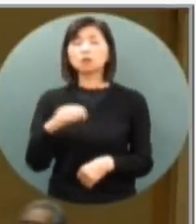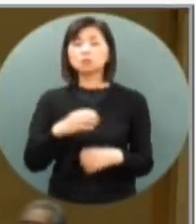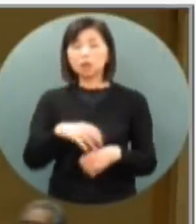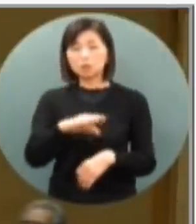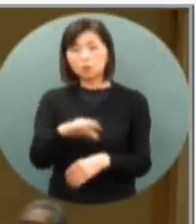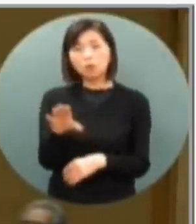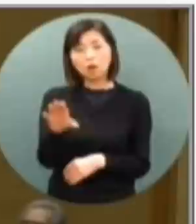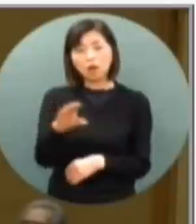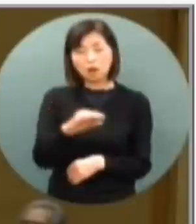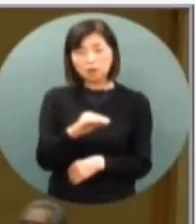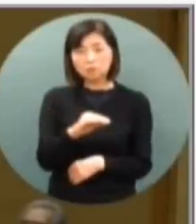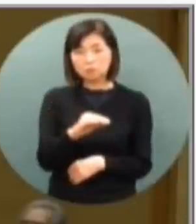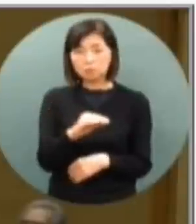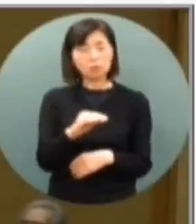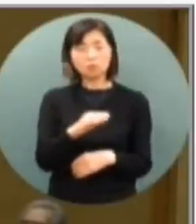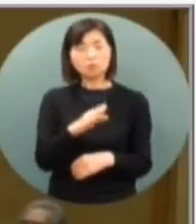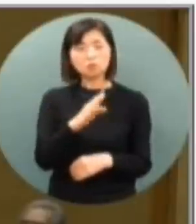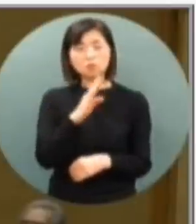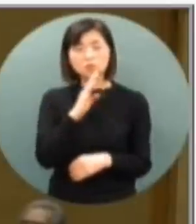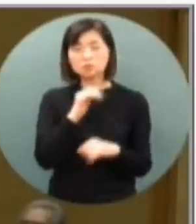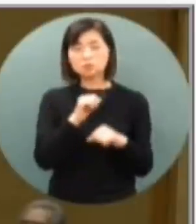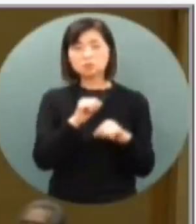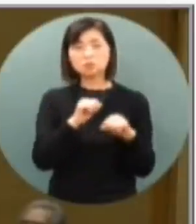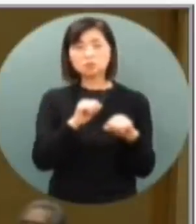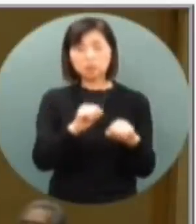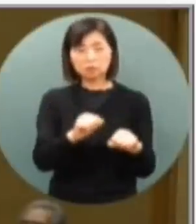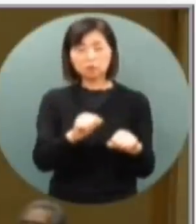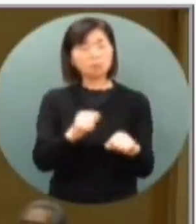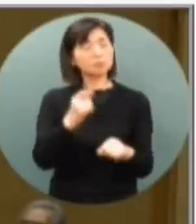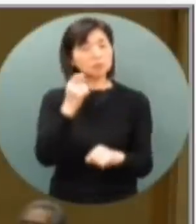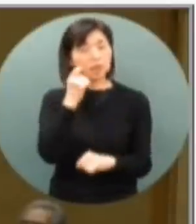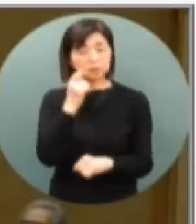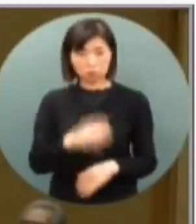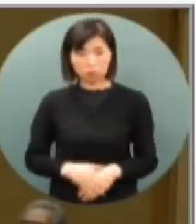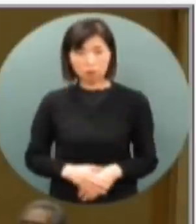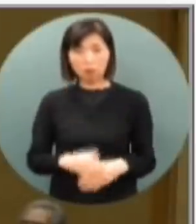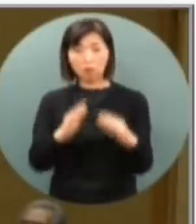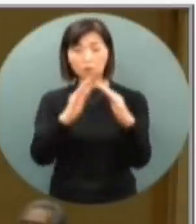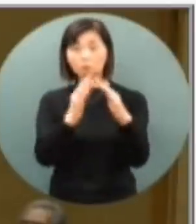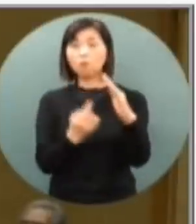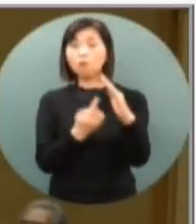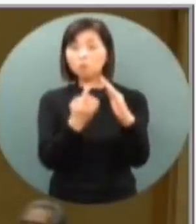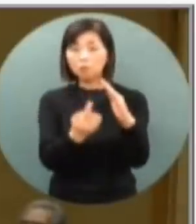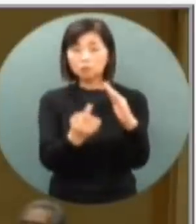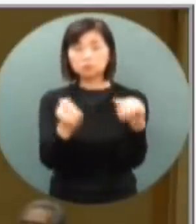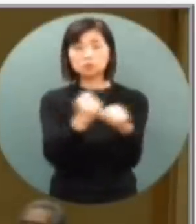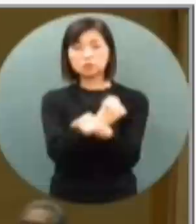るいは訪問事業にしてもいや、まあ、結構ですというような